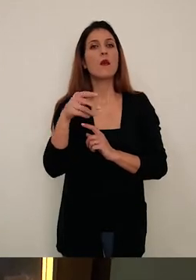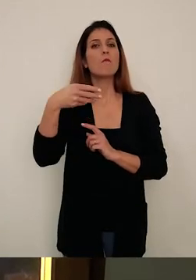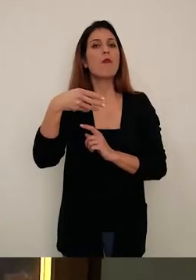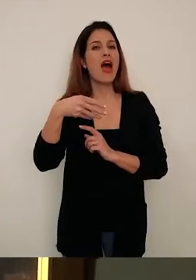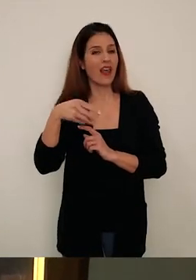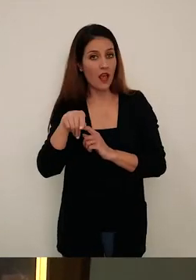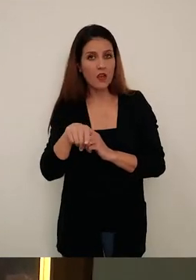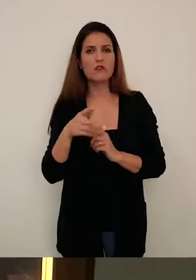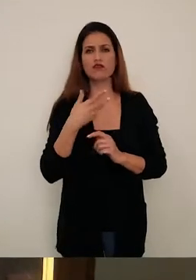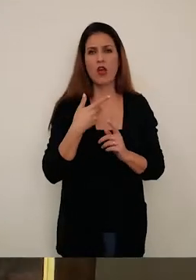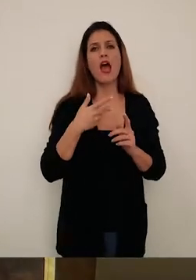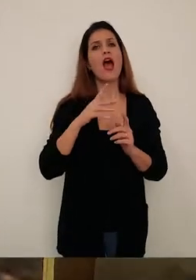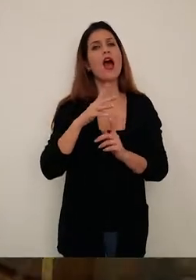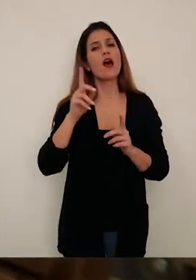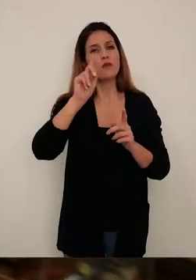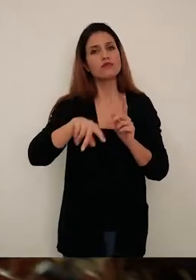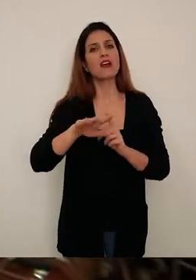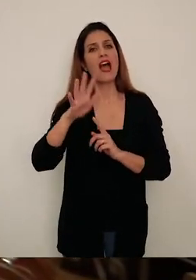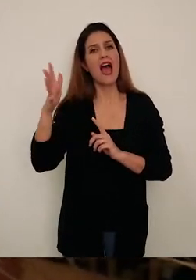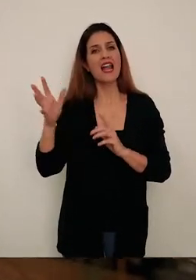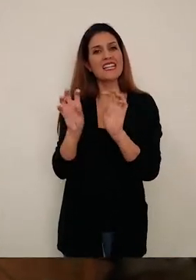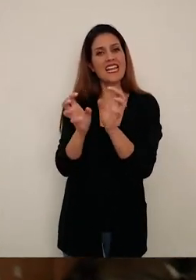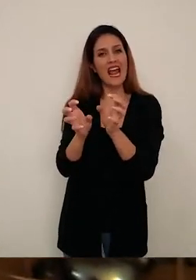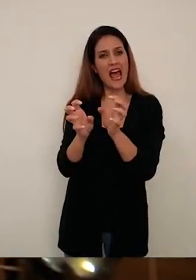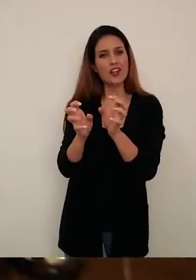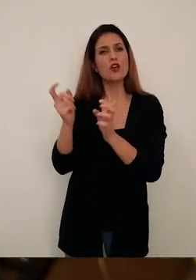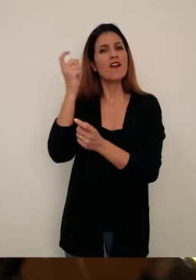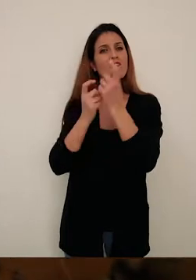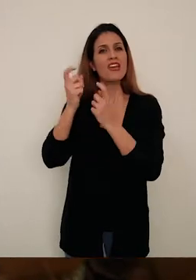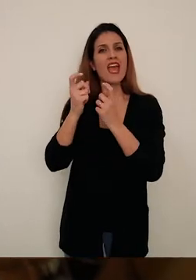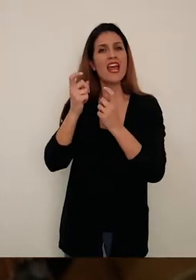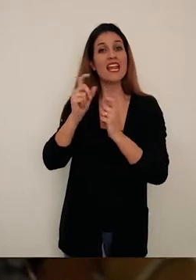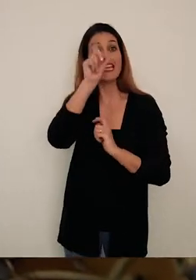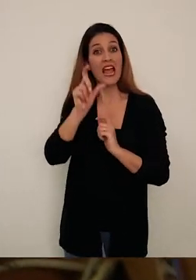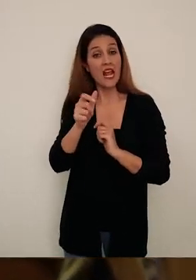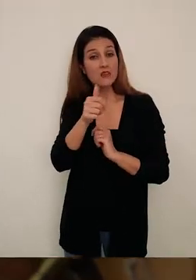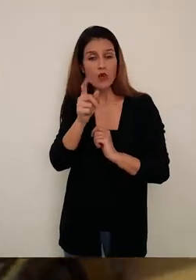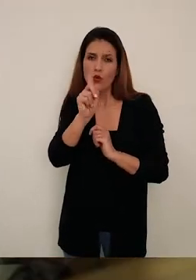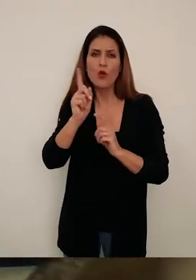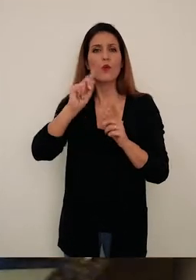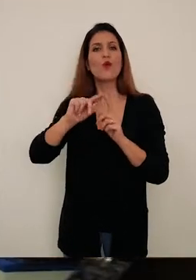sono esposti ben più di un centinaio di ricevitori provenienti da varie nazioni.